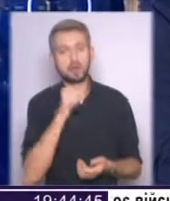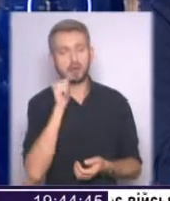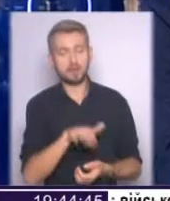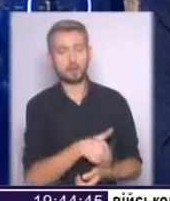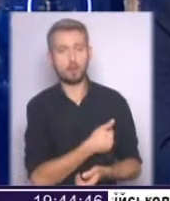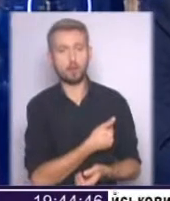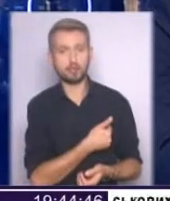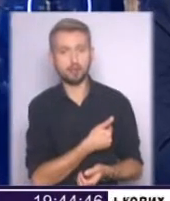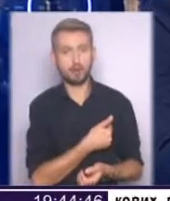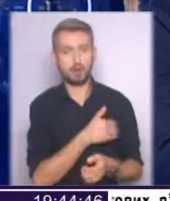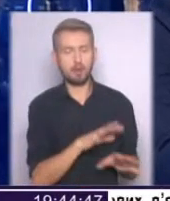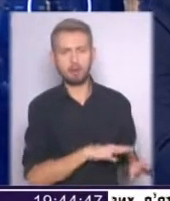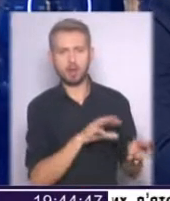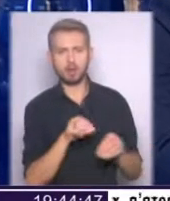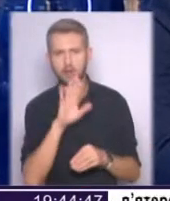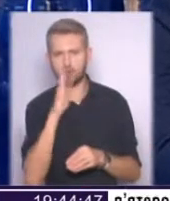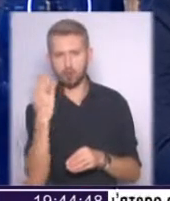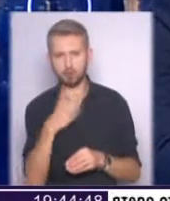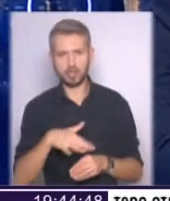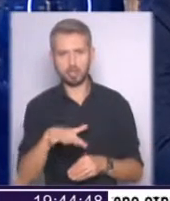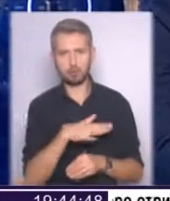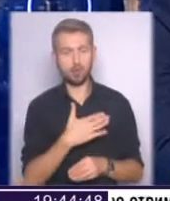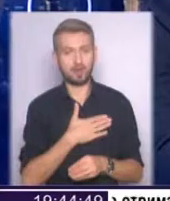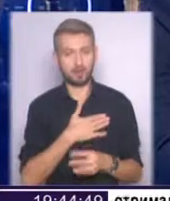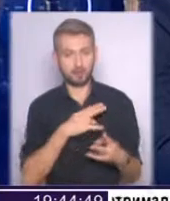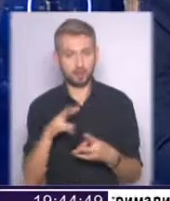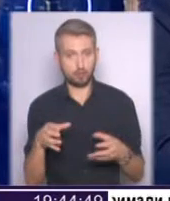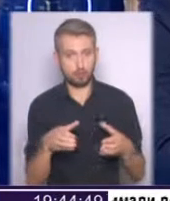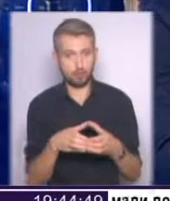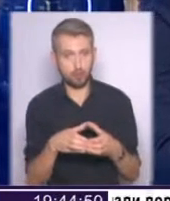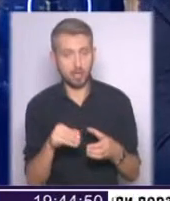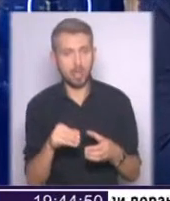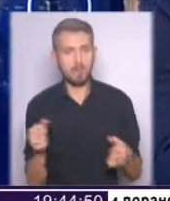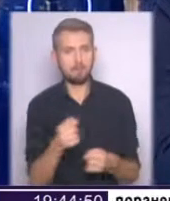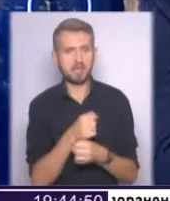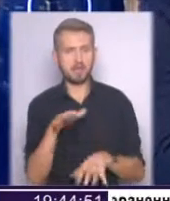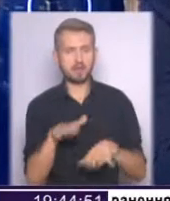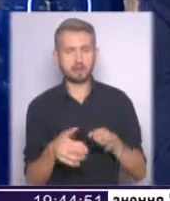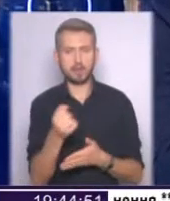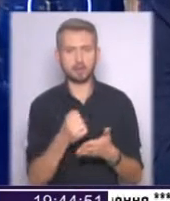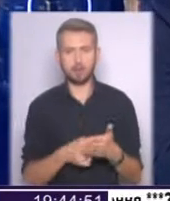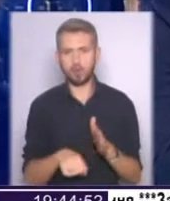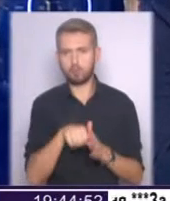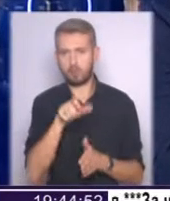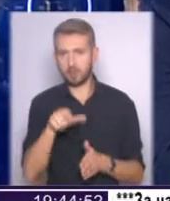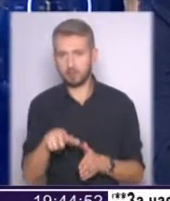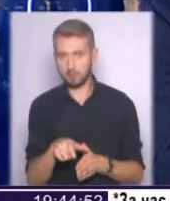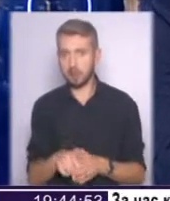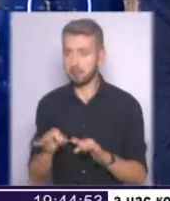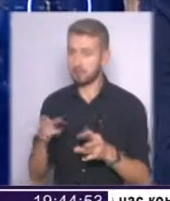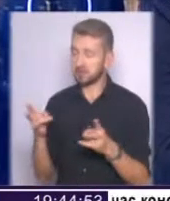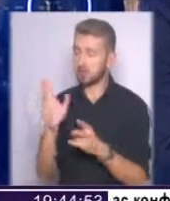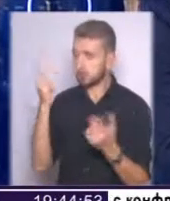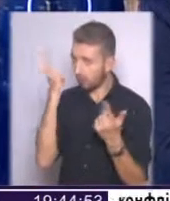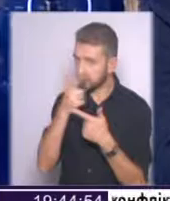захочемо перекинути на ворожу територію диверсійну нашу групу і підірвати склад зброї бойовиків, наприклад. І треба буде оголосити про